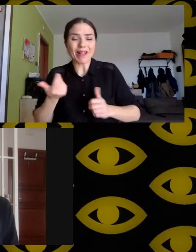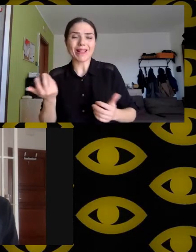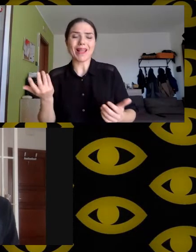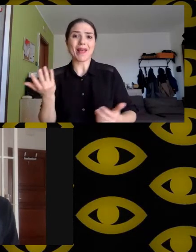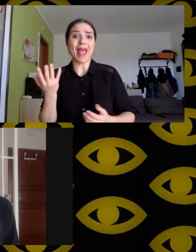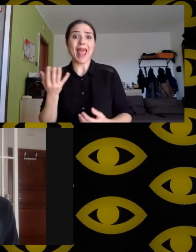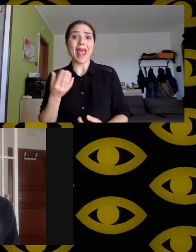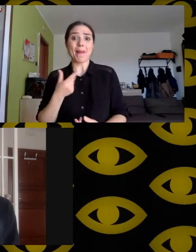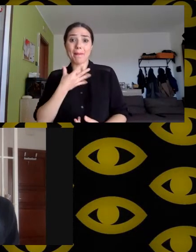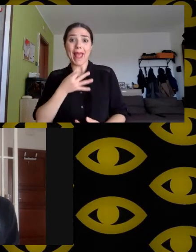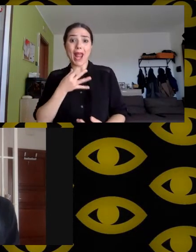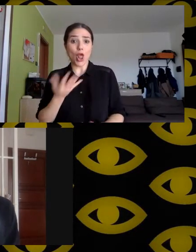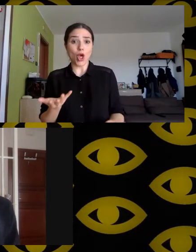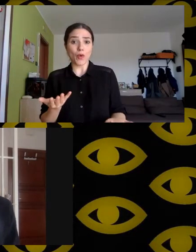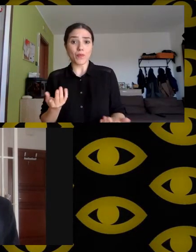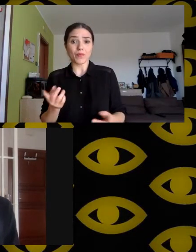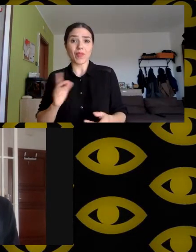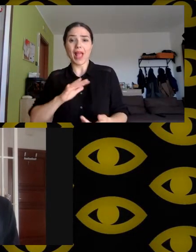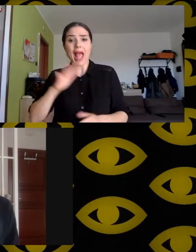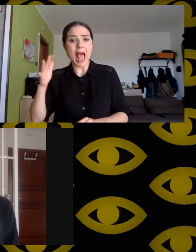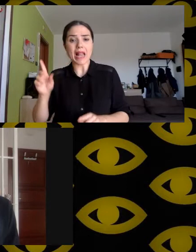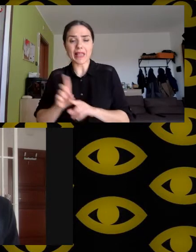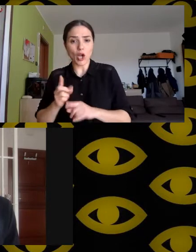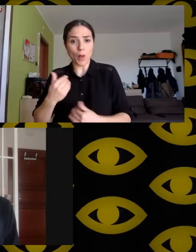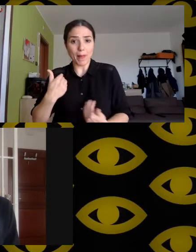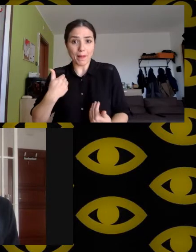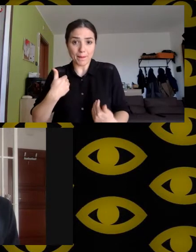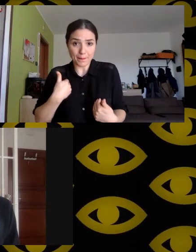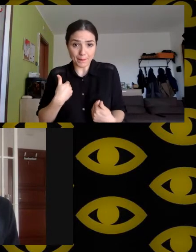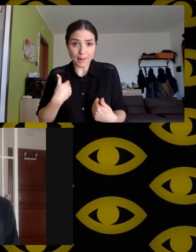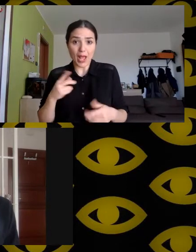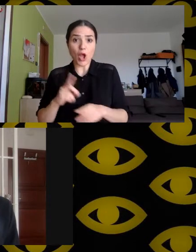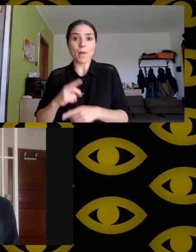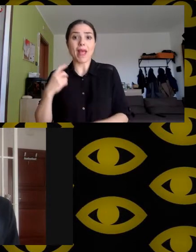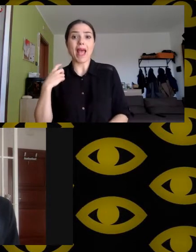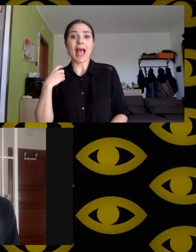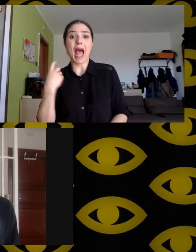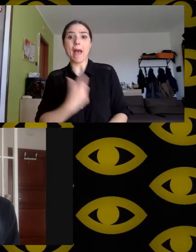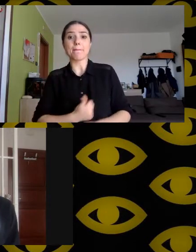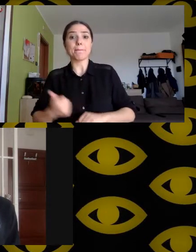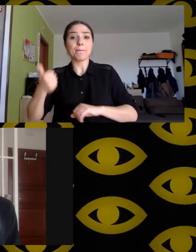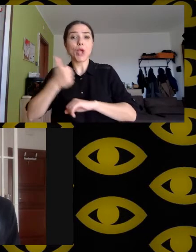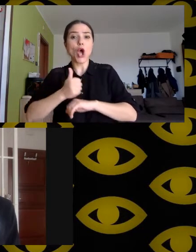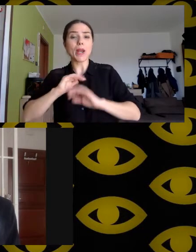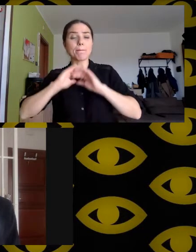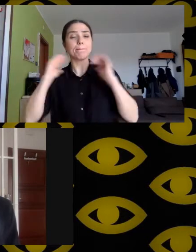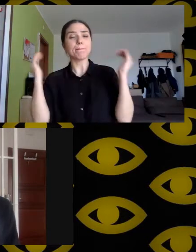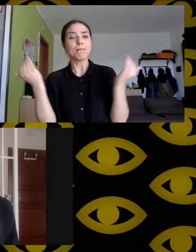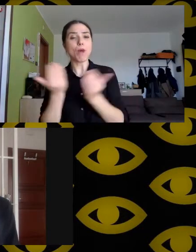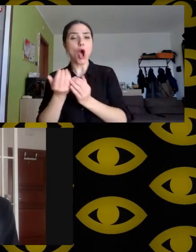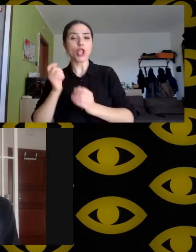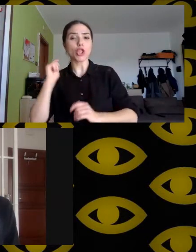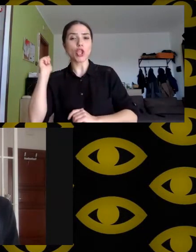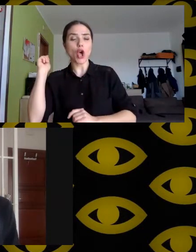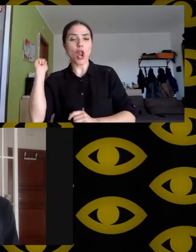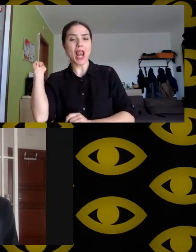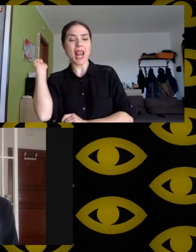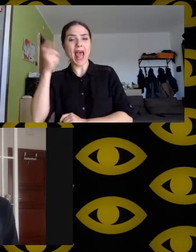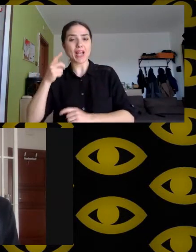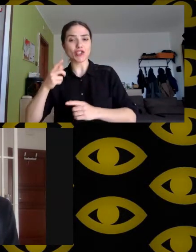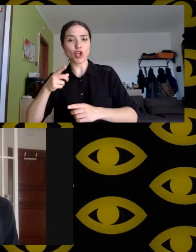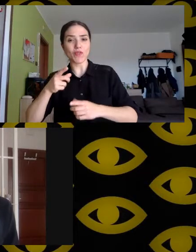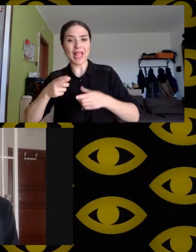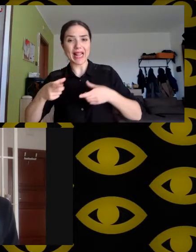volontà. Altri invece, come me, come il campione del mondo di lancio del peso del disco, come Assunta Legnante,